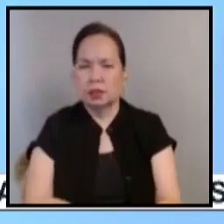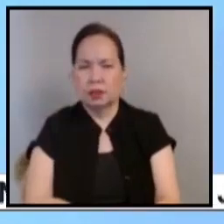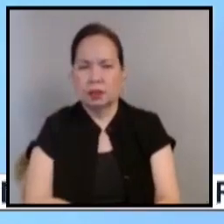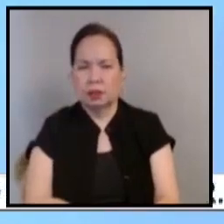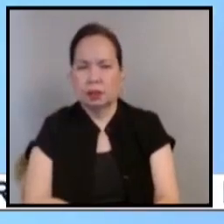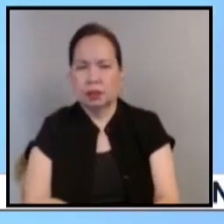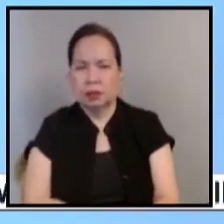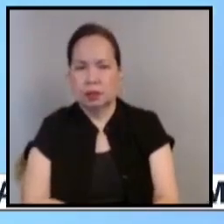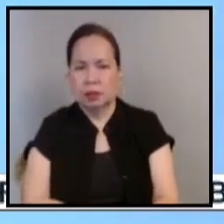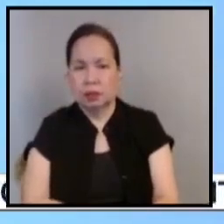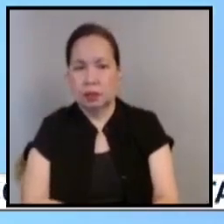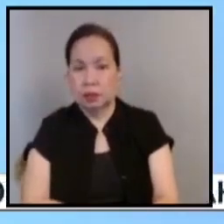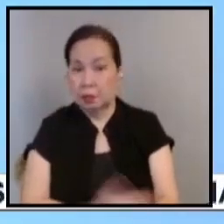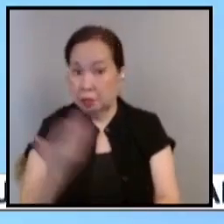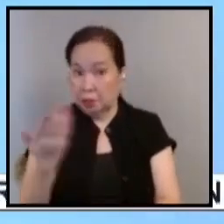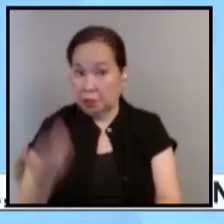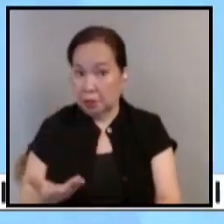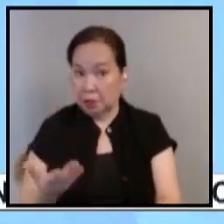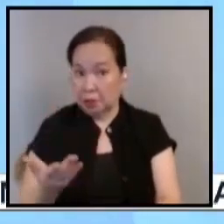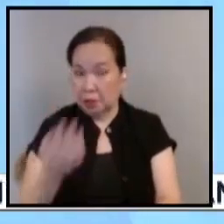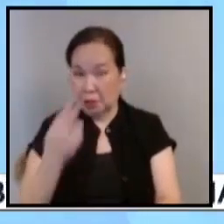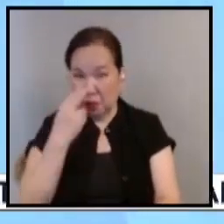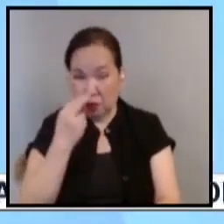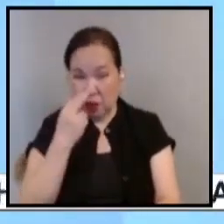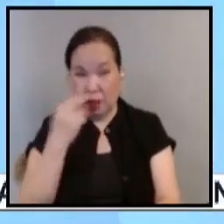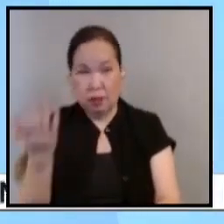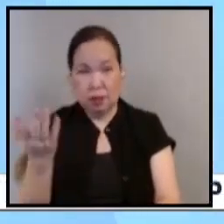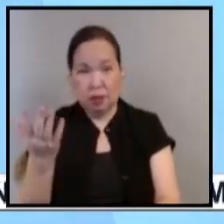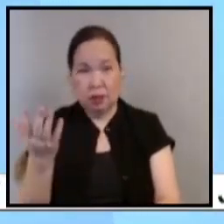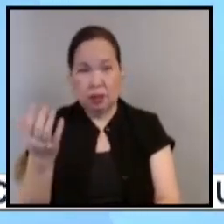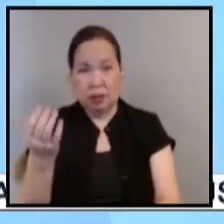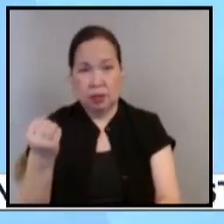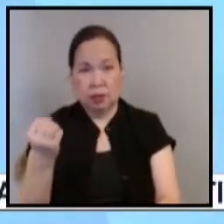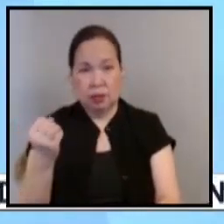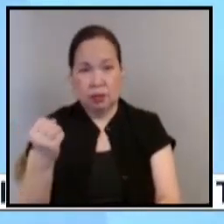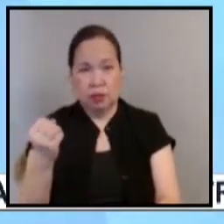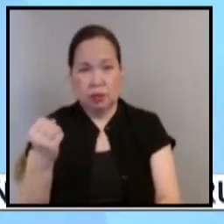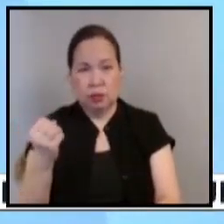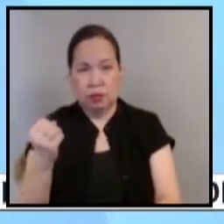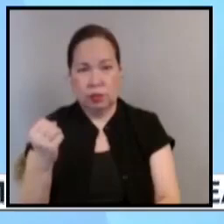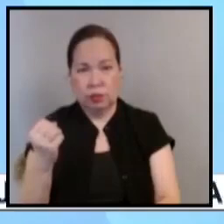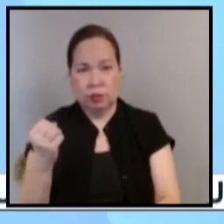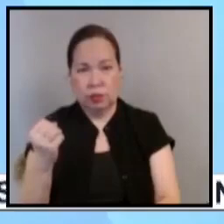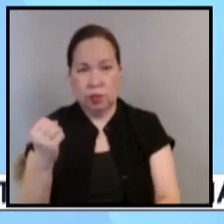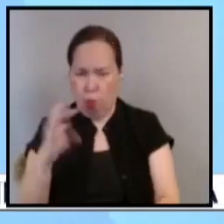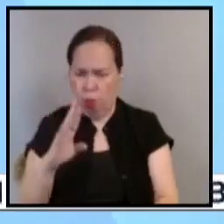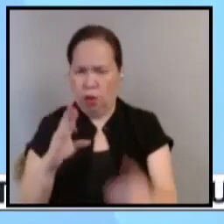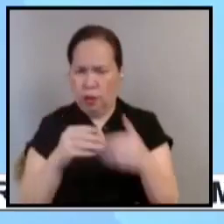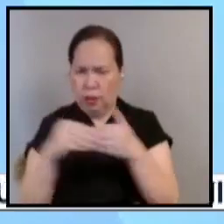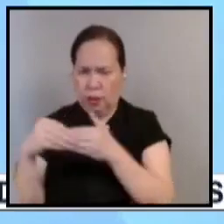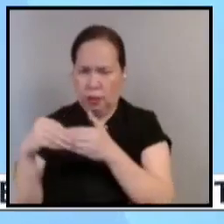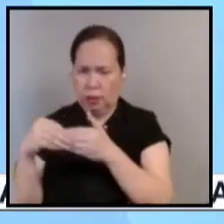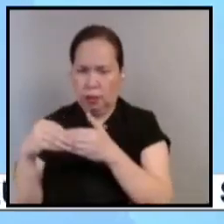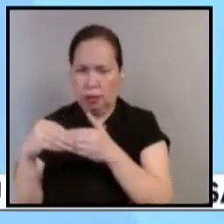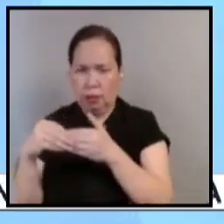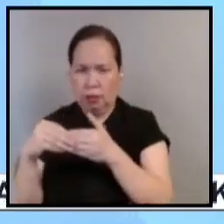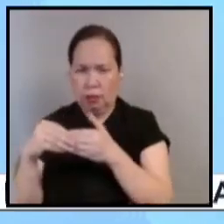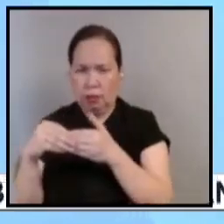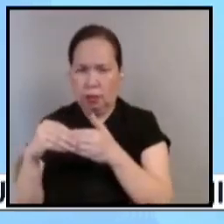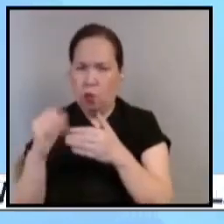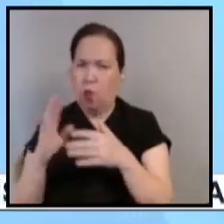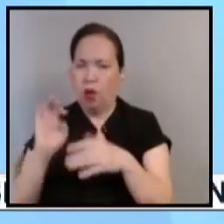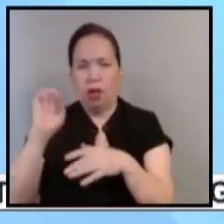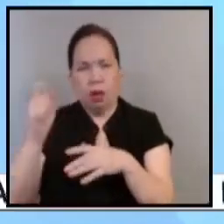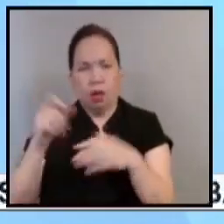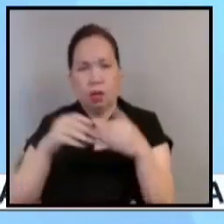Was it a comic or a leader or previous leader of this